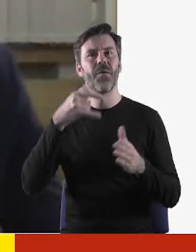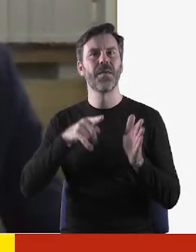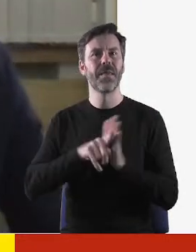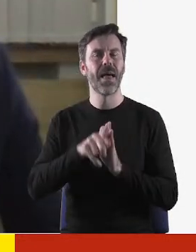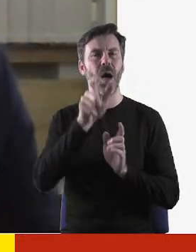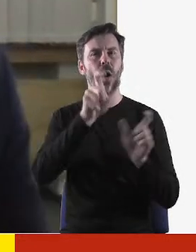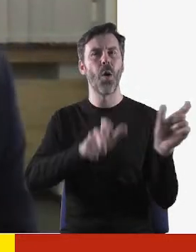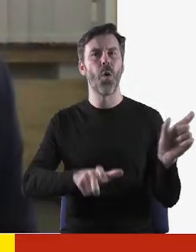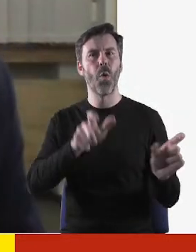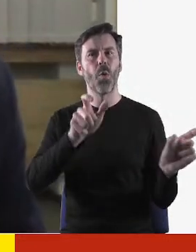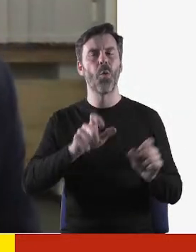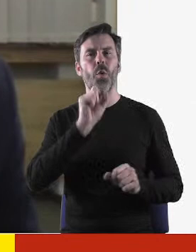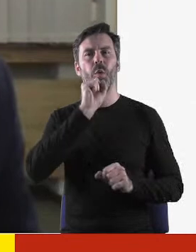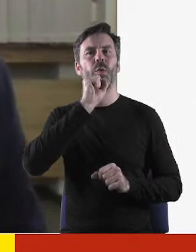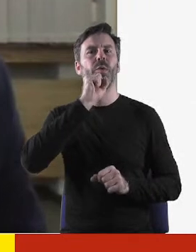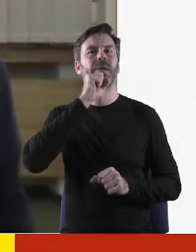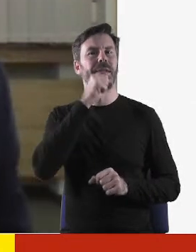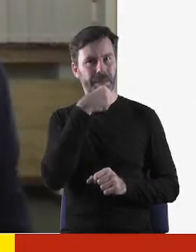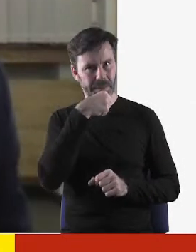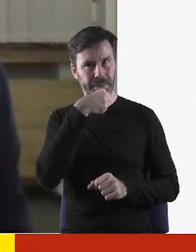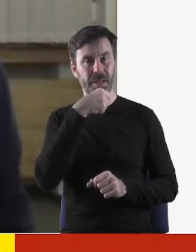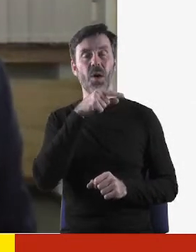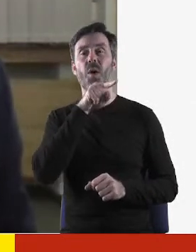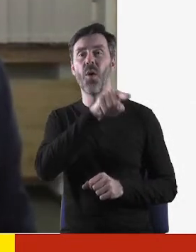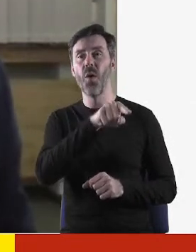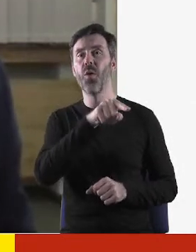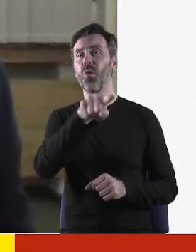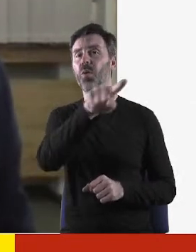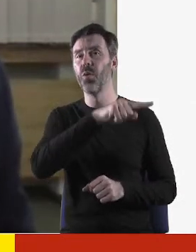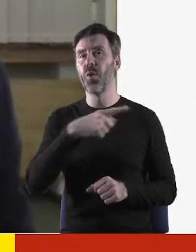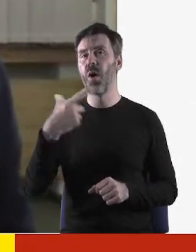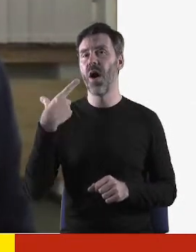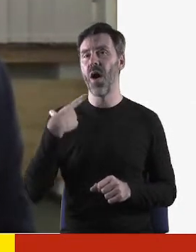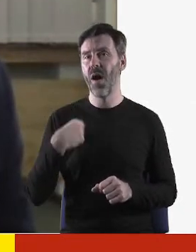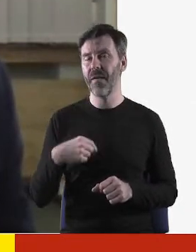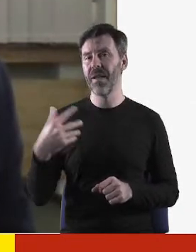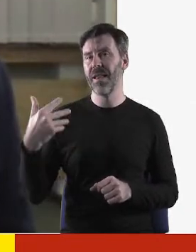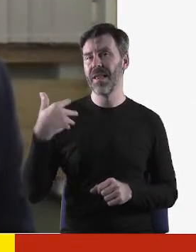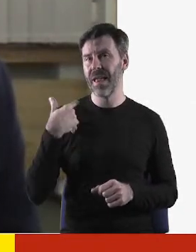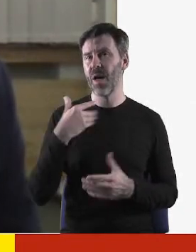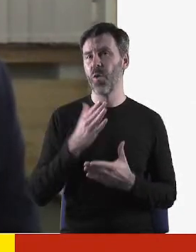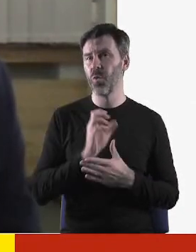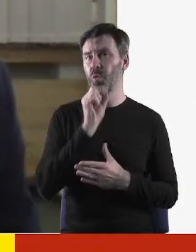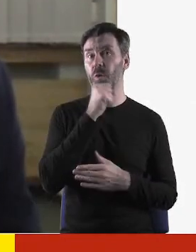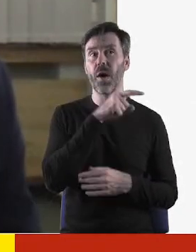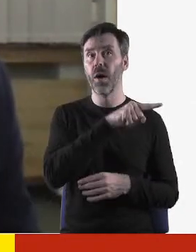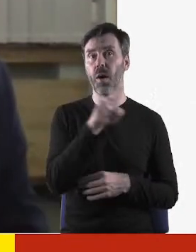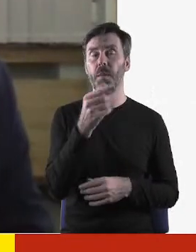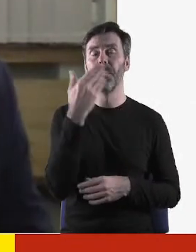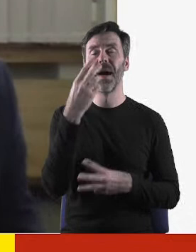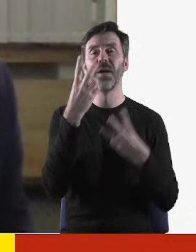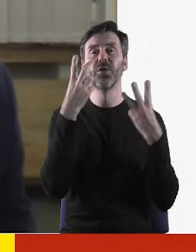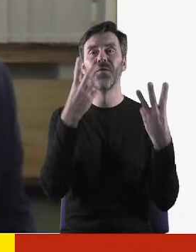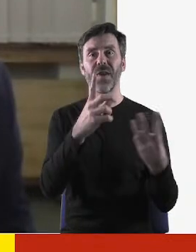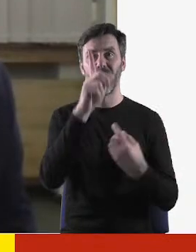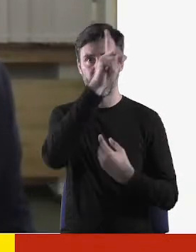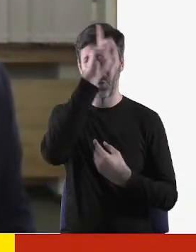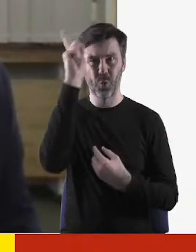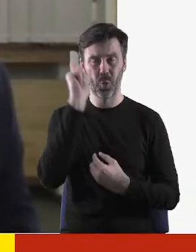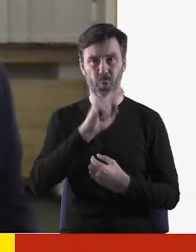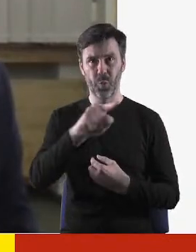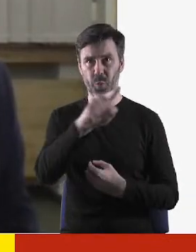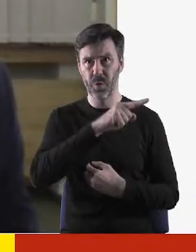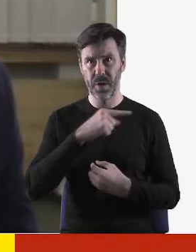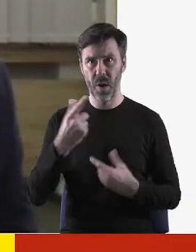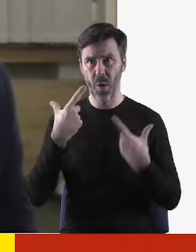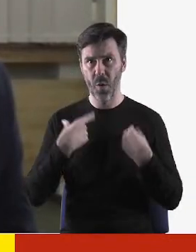działań może ta grupa wiekowa, bardzo ważna grupa w skali mieszkańców naszego